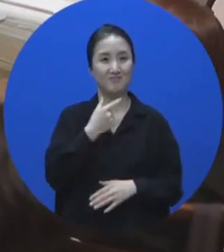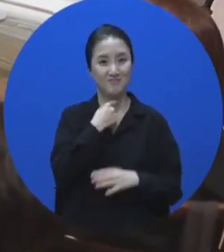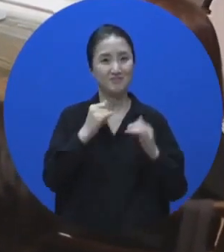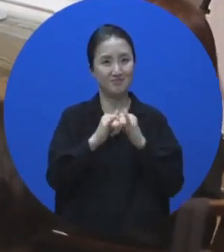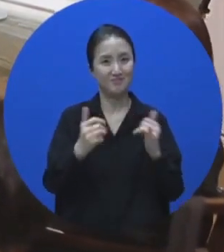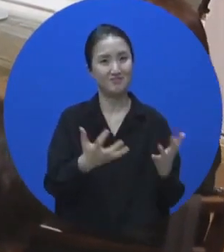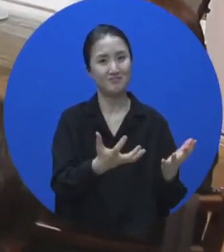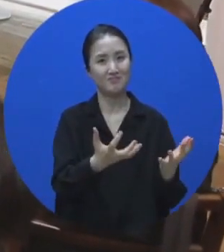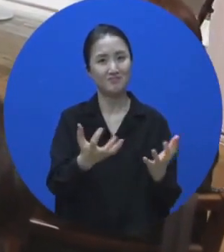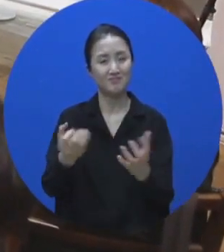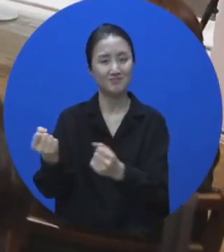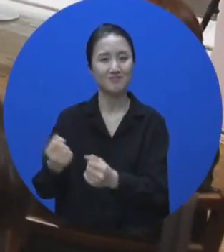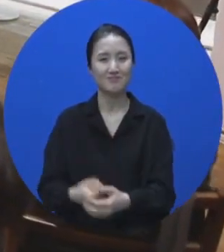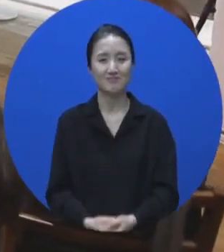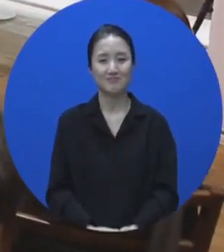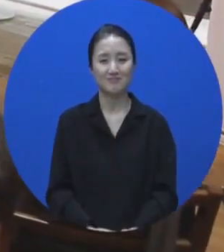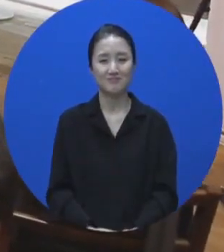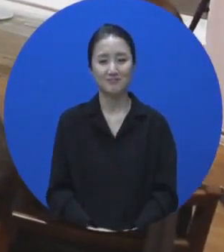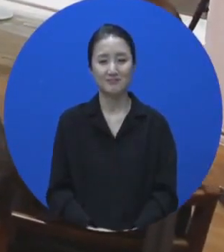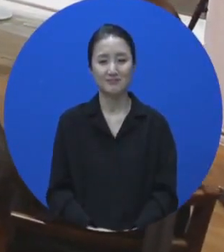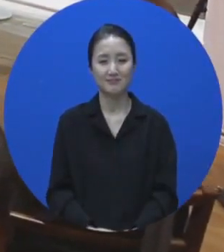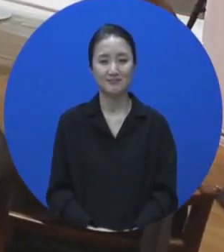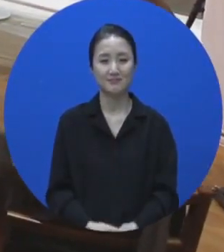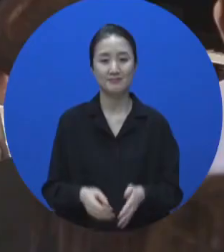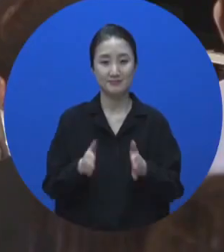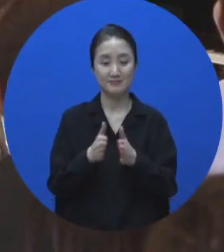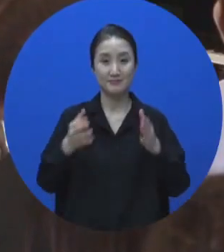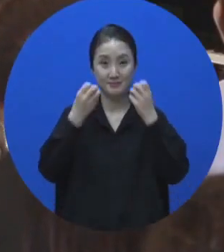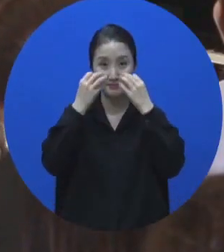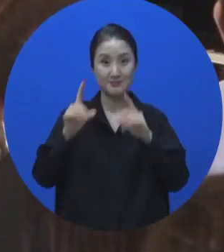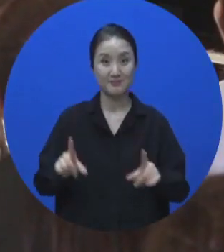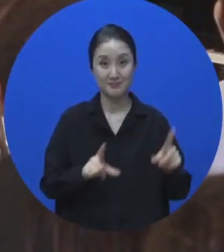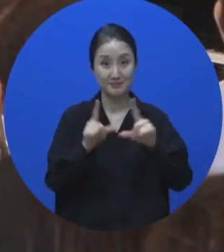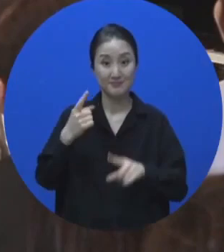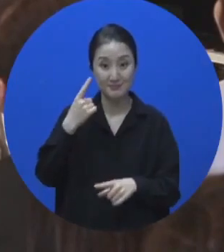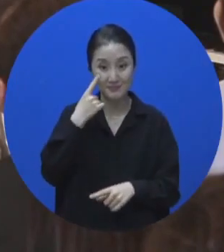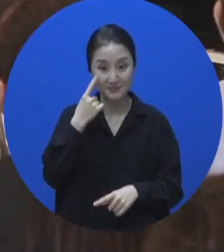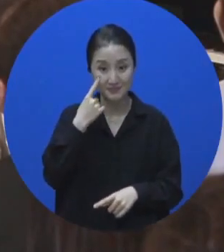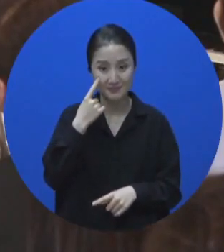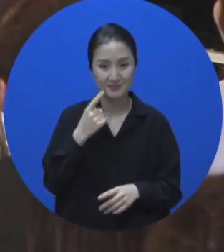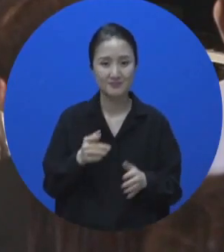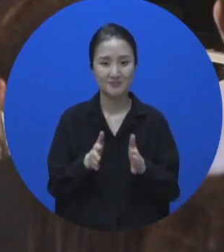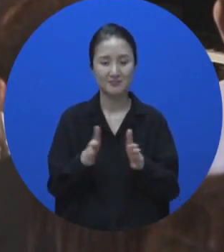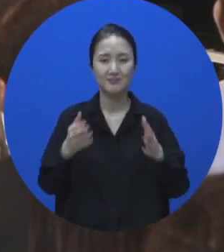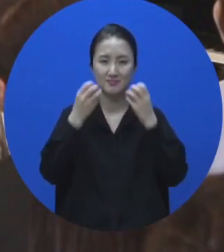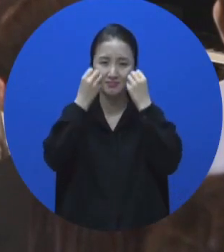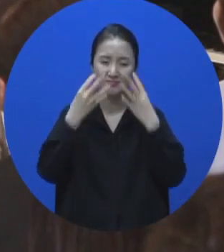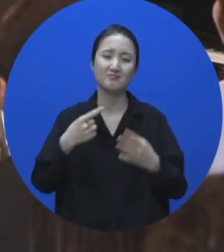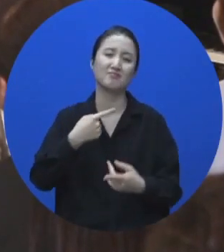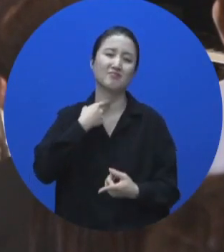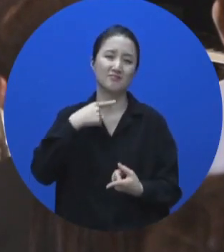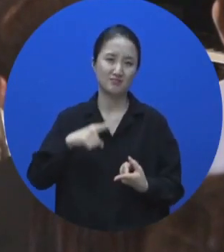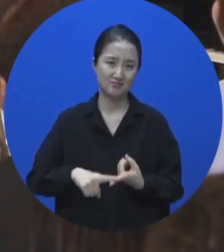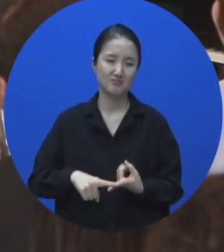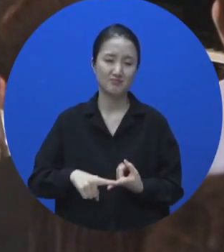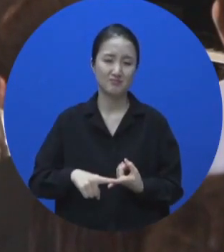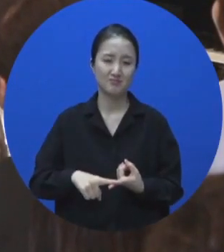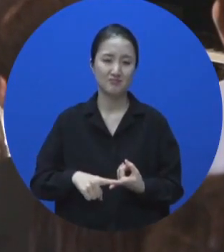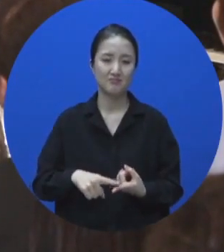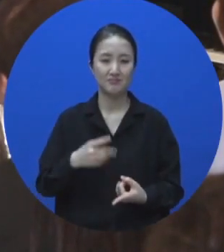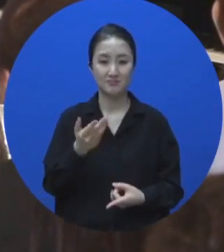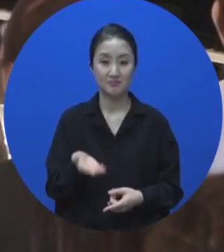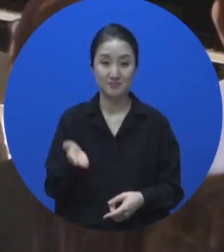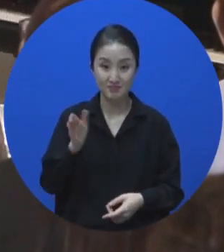아 진짜 내집마련 하고 싶은 분들이 참 많네요 저도 새 아파트 살아보니까 요 새 아파트 만 계속 살고